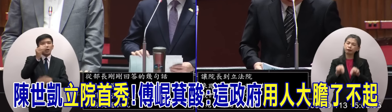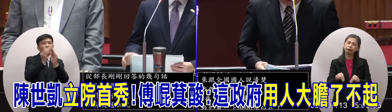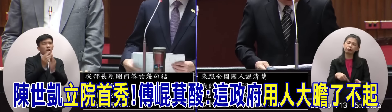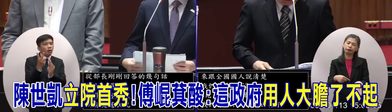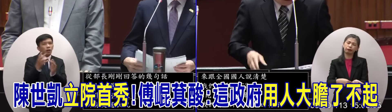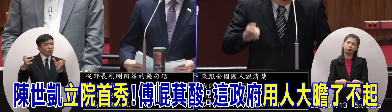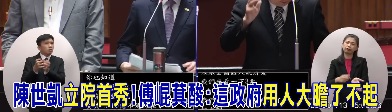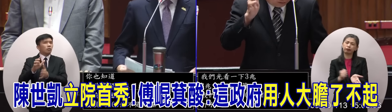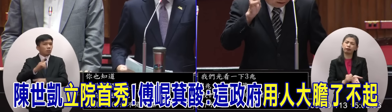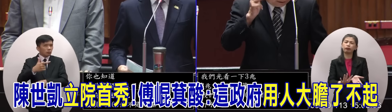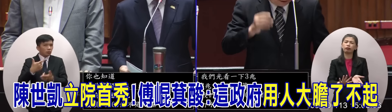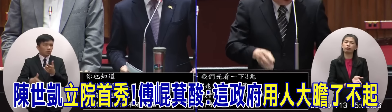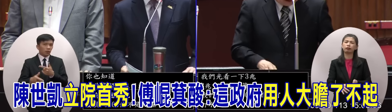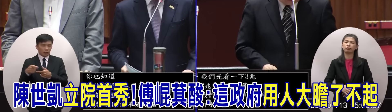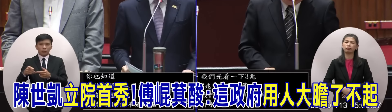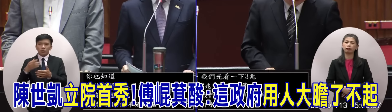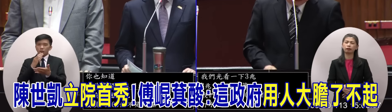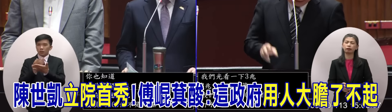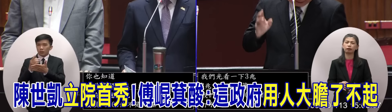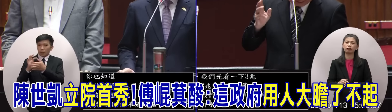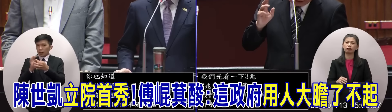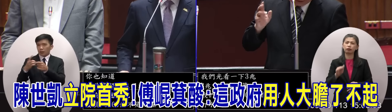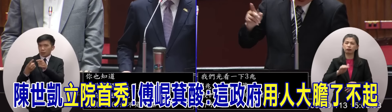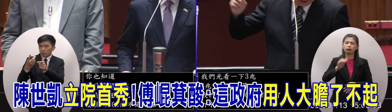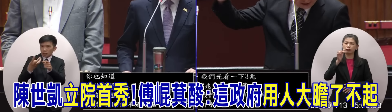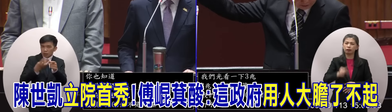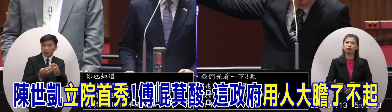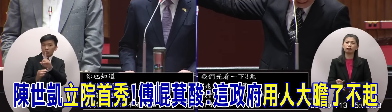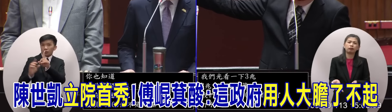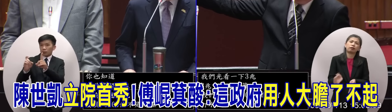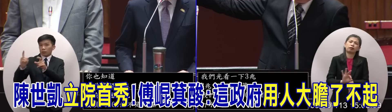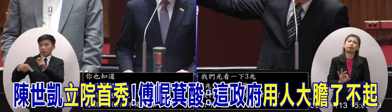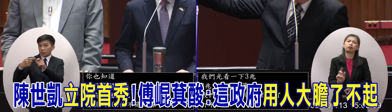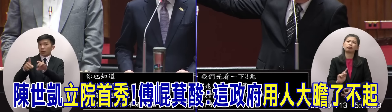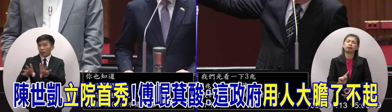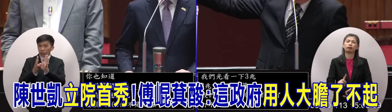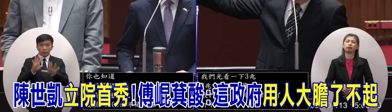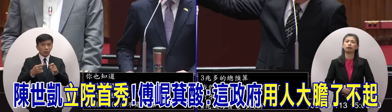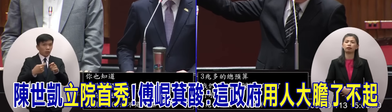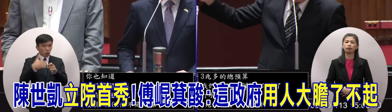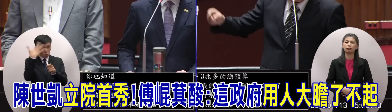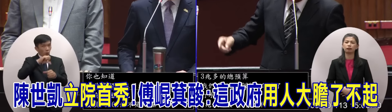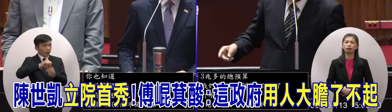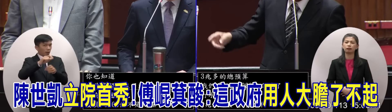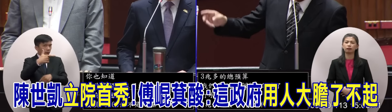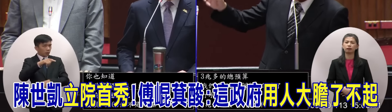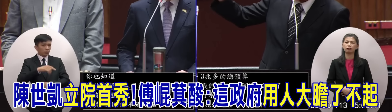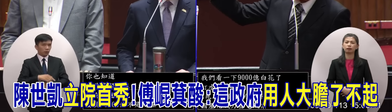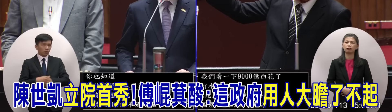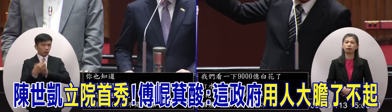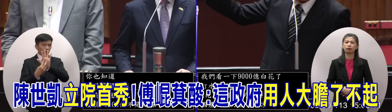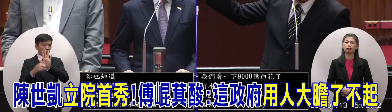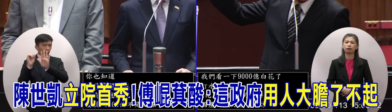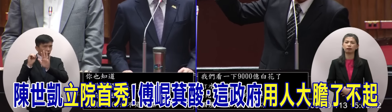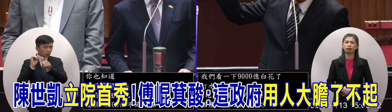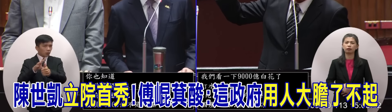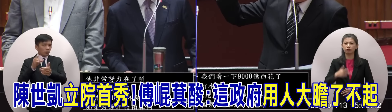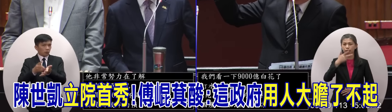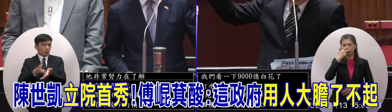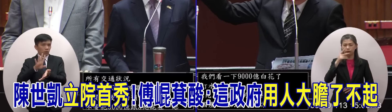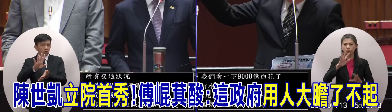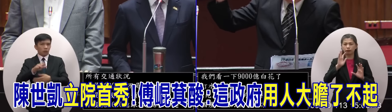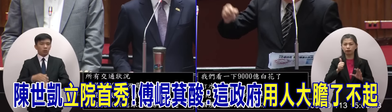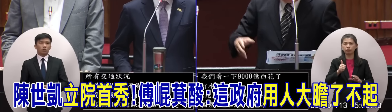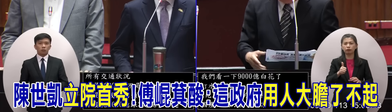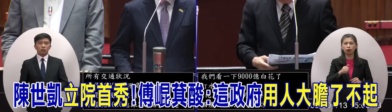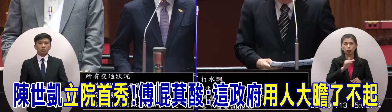约， 这是连续预算， 多花了9000亿， 是111年开始，不是今年编列9000亿，这个我们再度的说明都。 赖总统不是那个